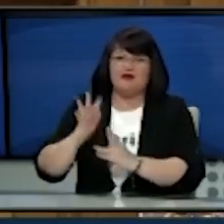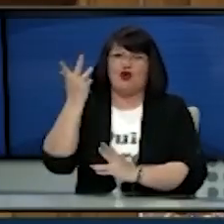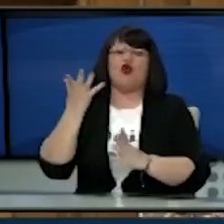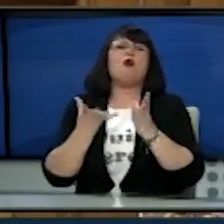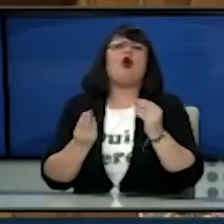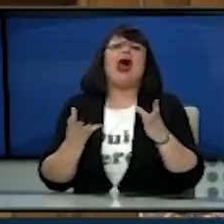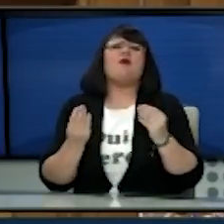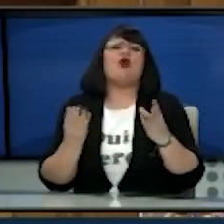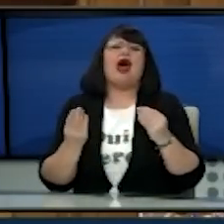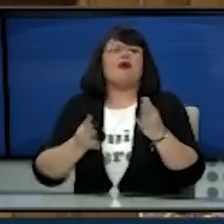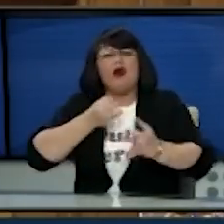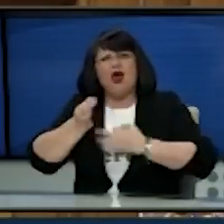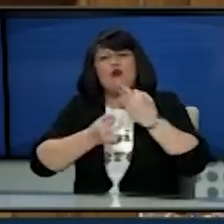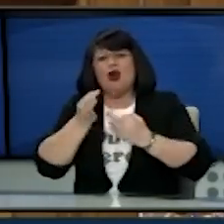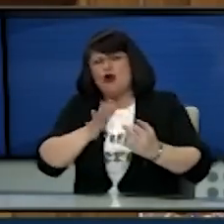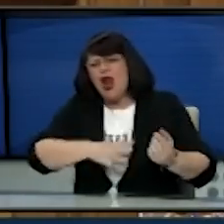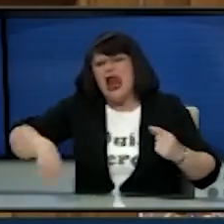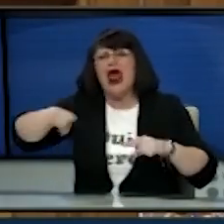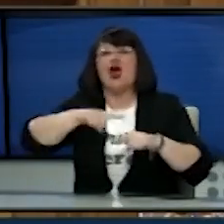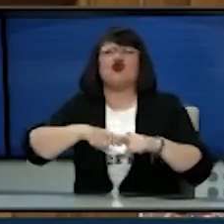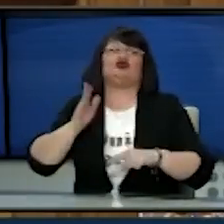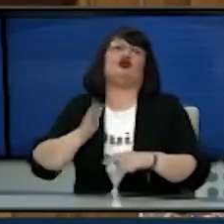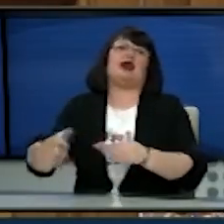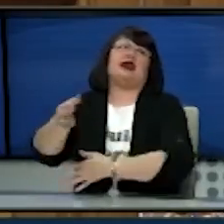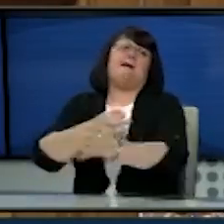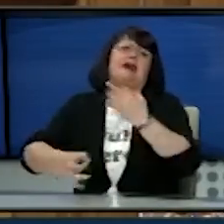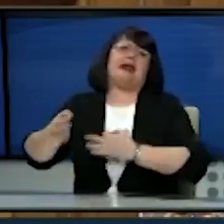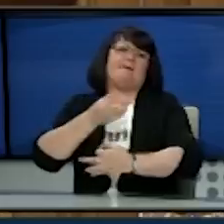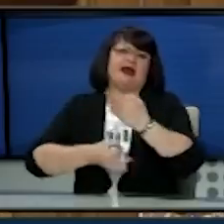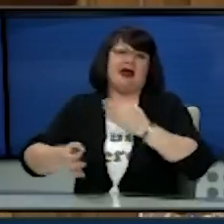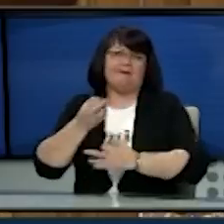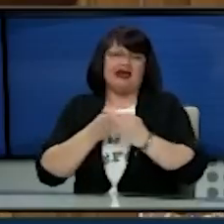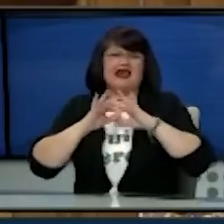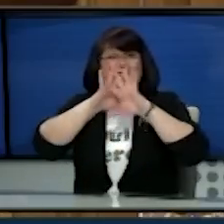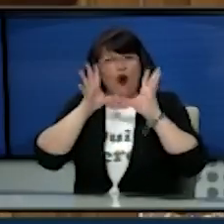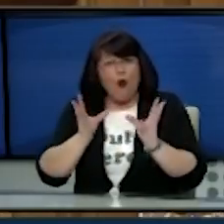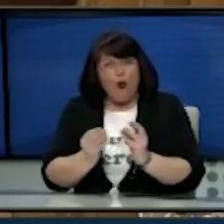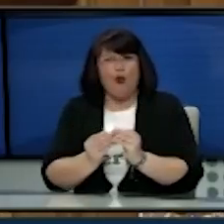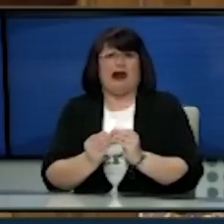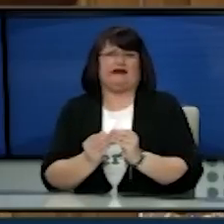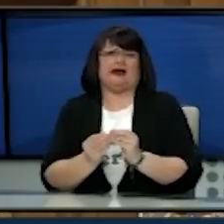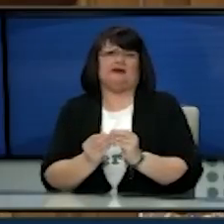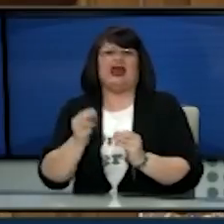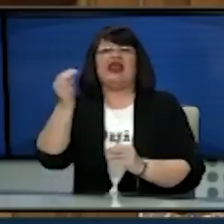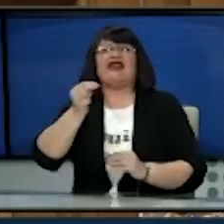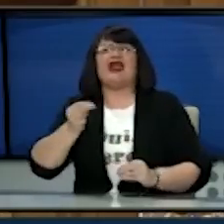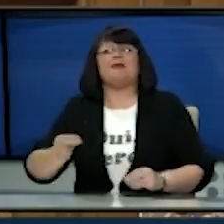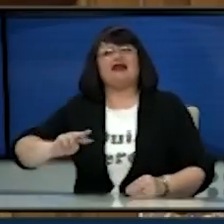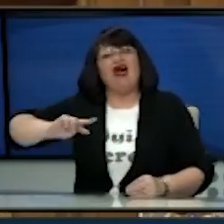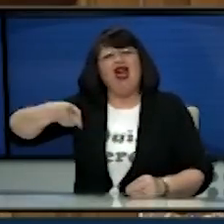πω πολλά, όχι μόνο εγώ, ολόκληρος ο ελληνικός λαός μπορεί, γιατί για όλα αυτά τα